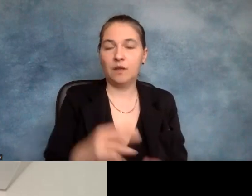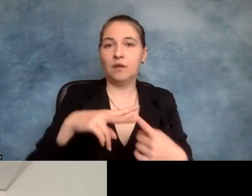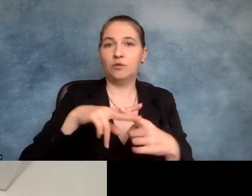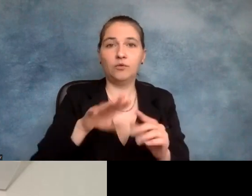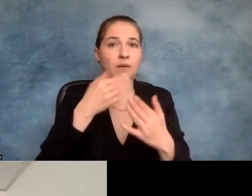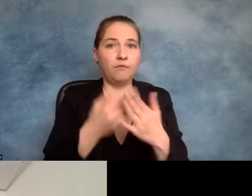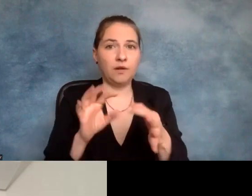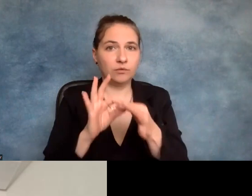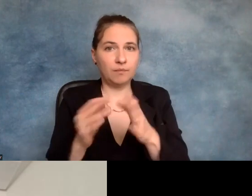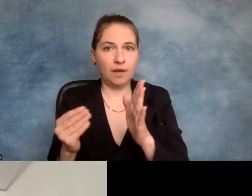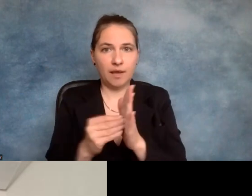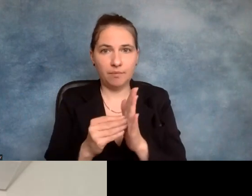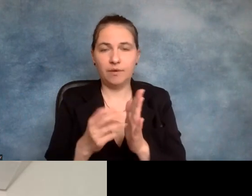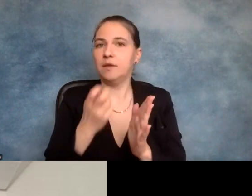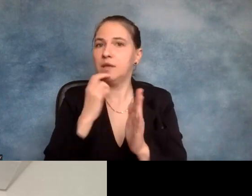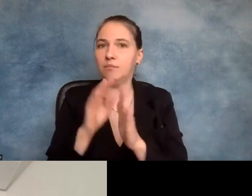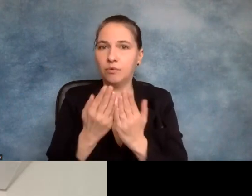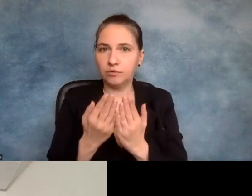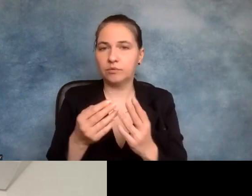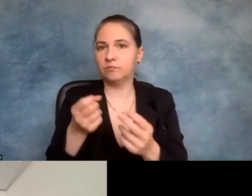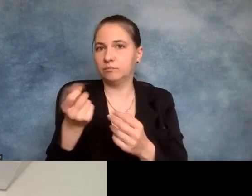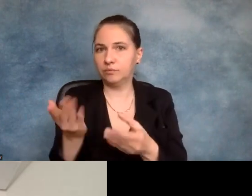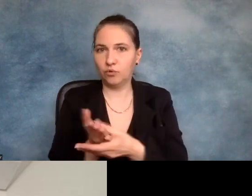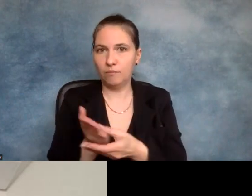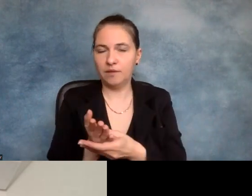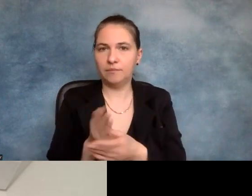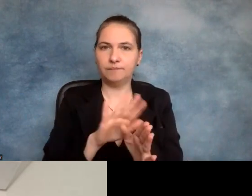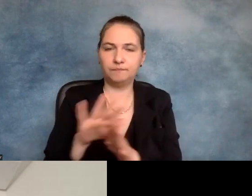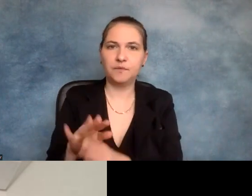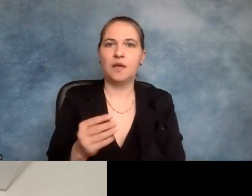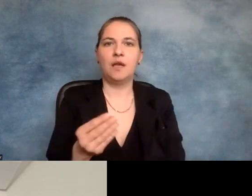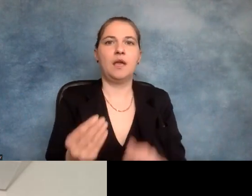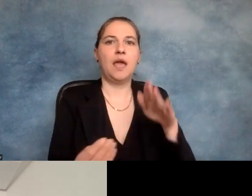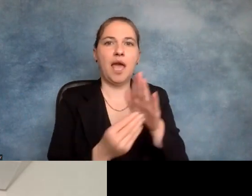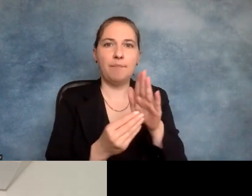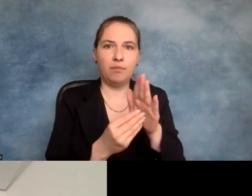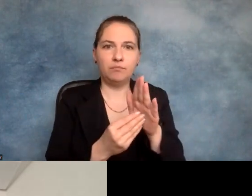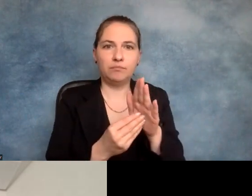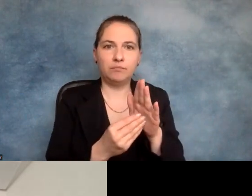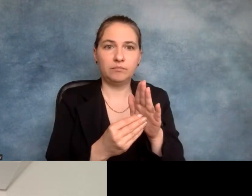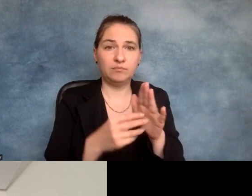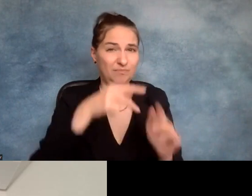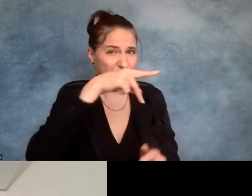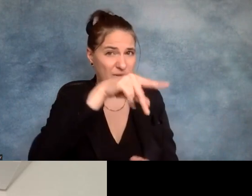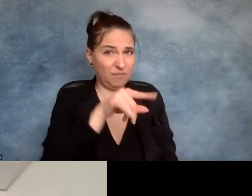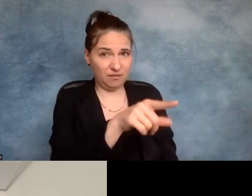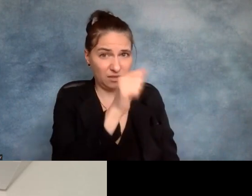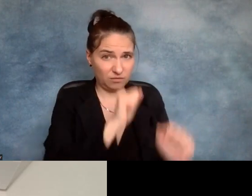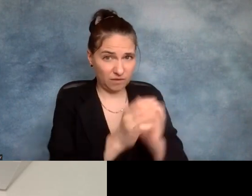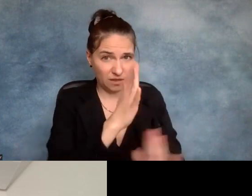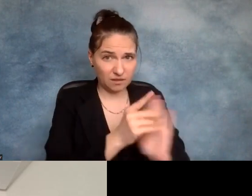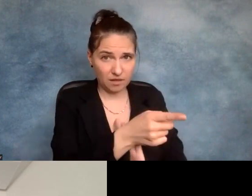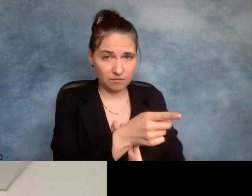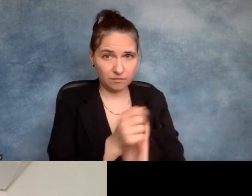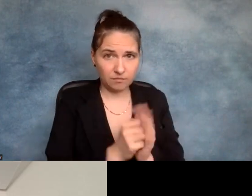in Richtung Apps, E-Books, PDFs? In Richtung Apps, da kann vielleicht Pirmin was dazu sagen, was wir da